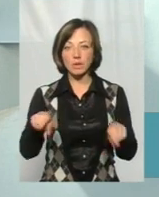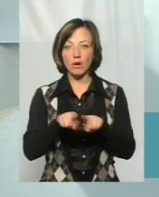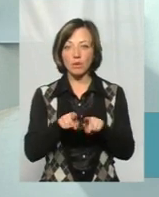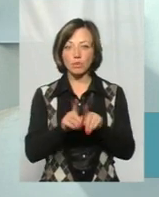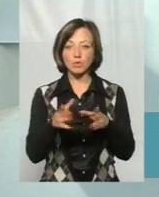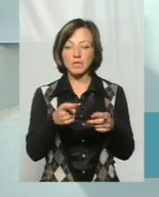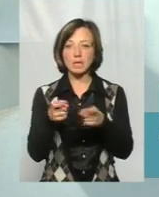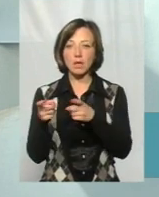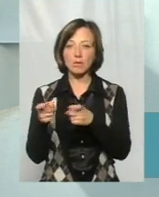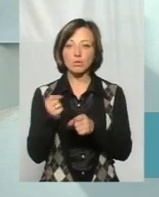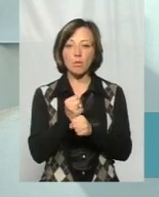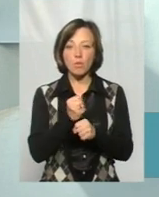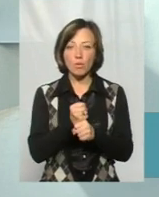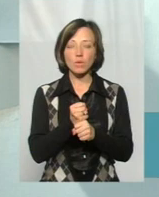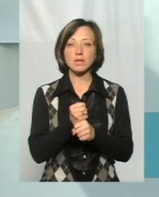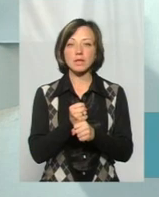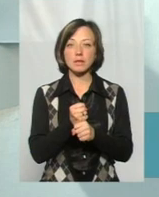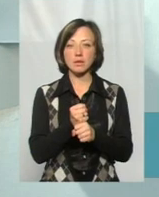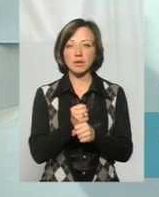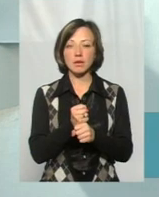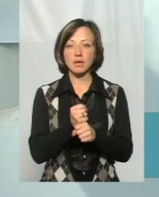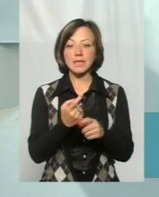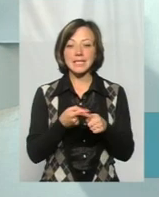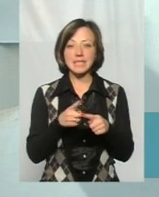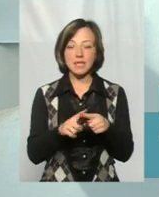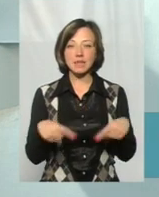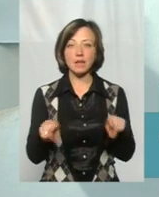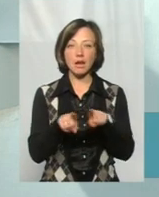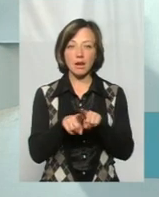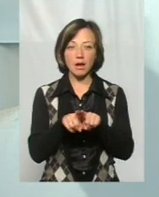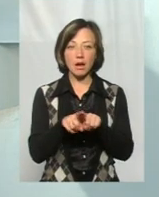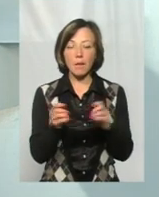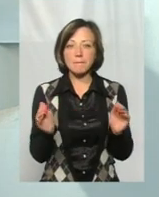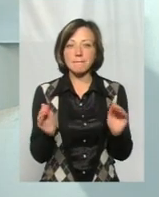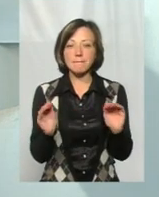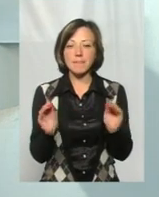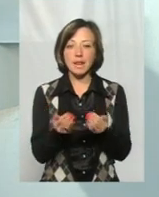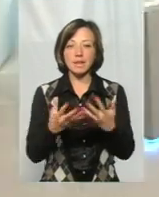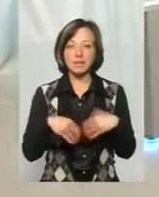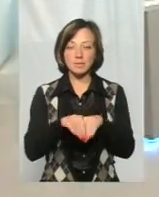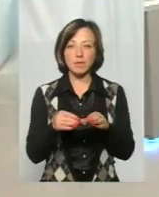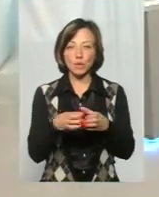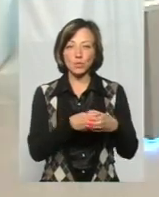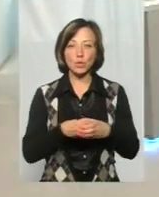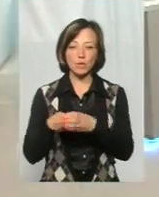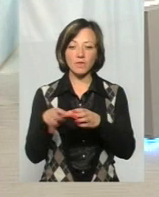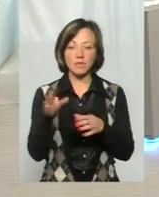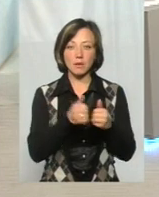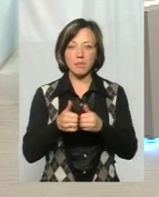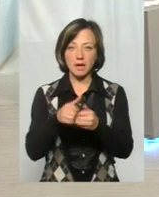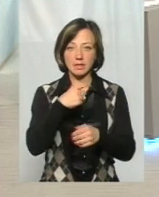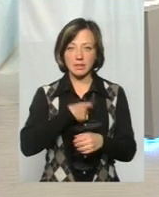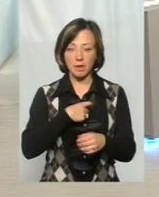залучені будуть роботою, будуть їх забирати. Це така маленька сім'я, яка буде згуртовувати все біля себе.